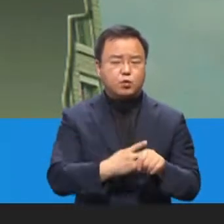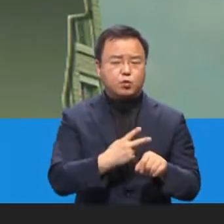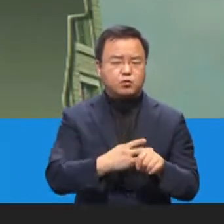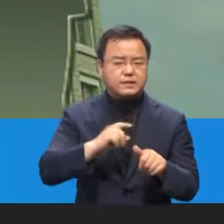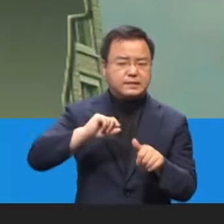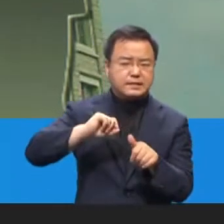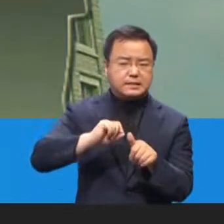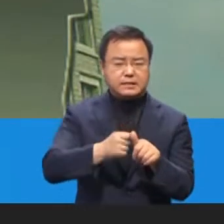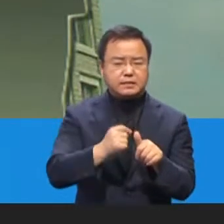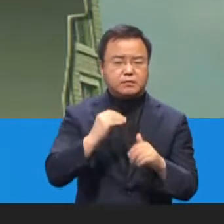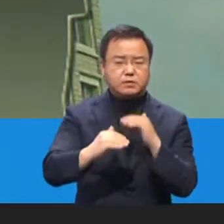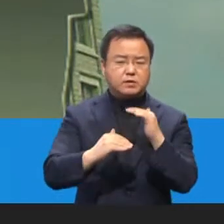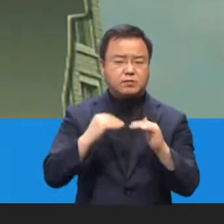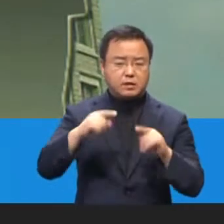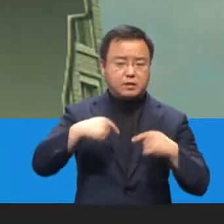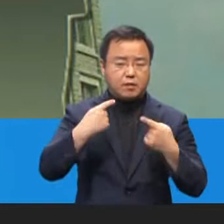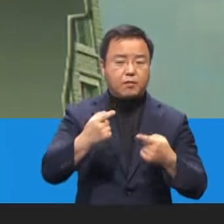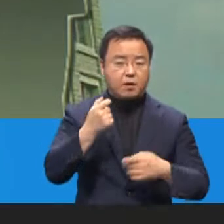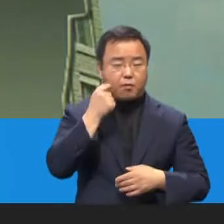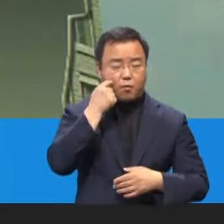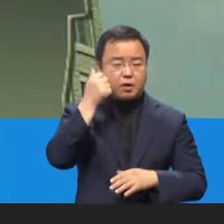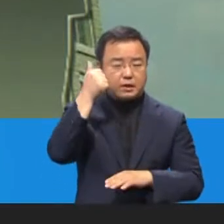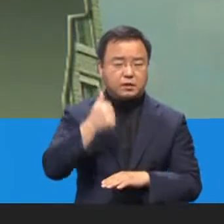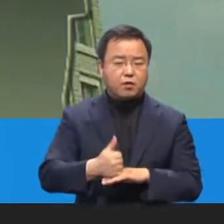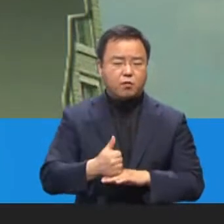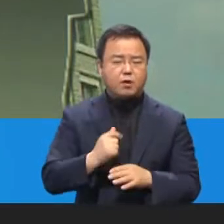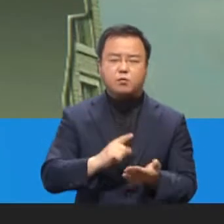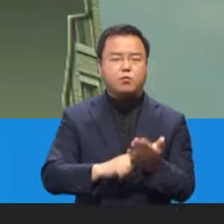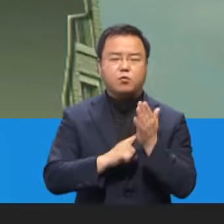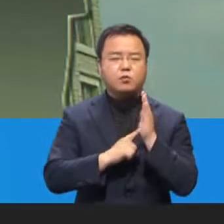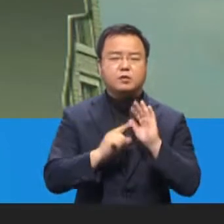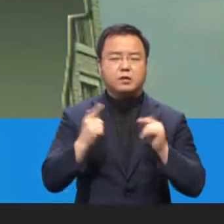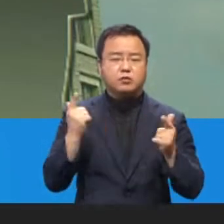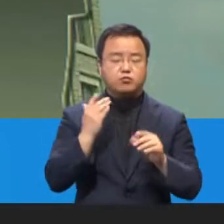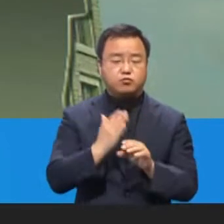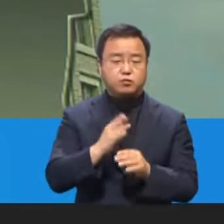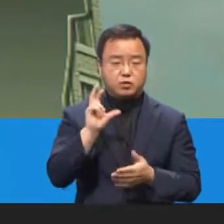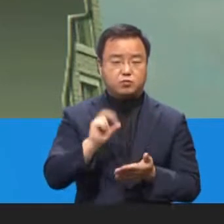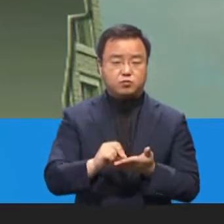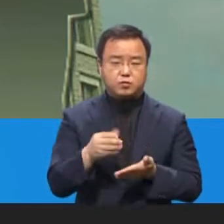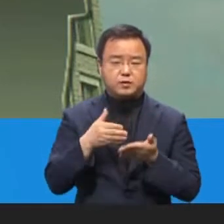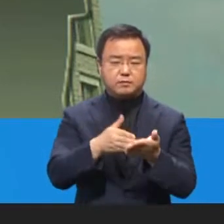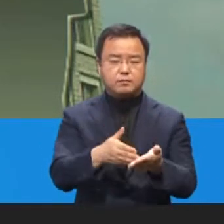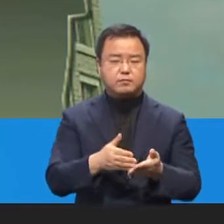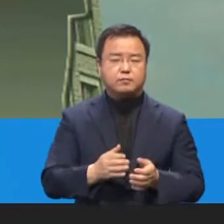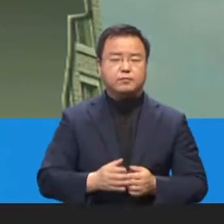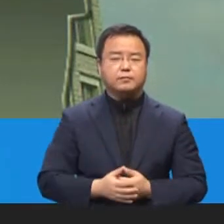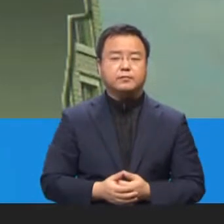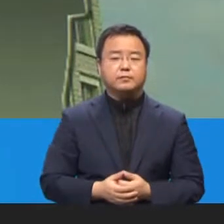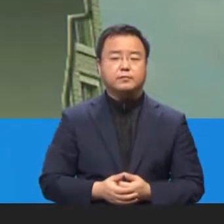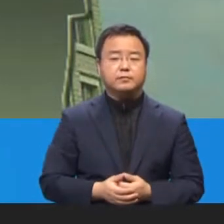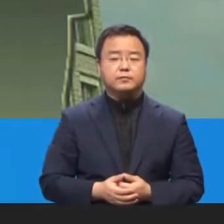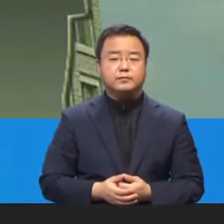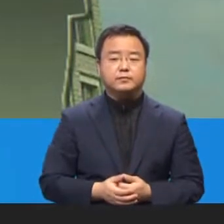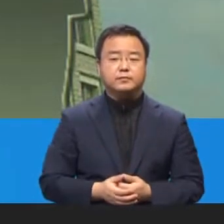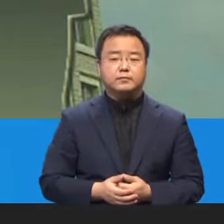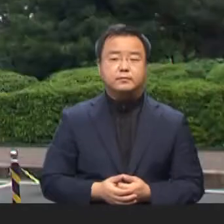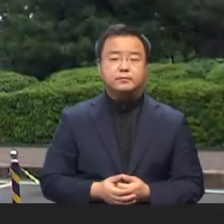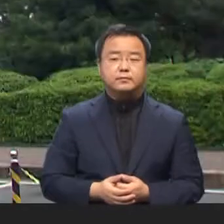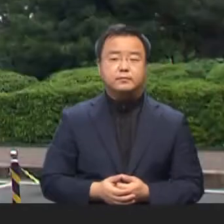참여할 수 없고 또 징계에 결과도 공개되지 않고 있다며 문제를 제기했습니다 서현 하게 됩니다